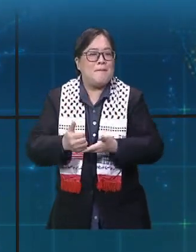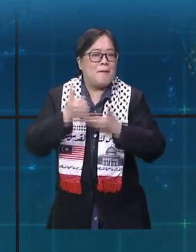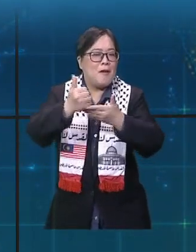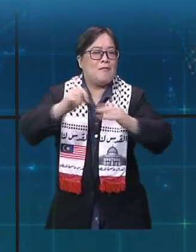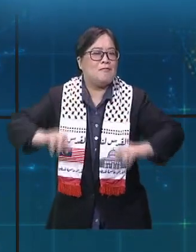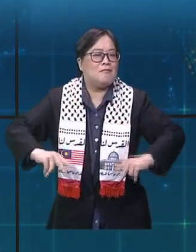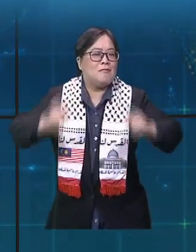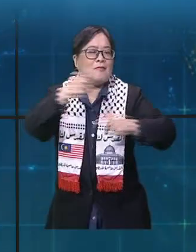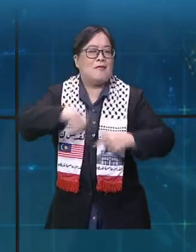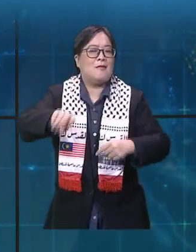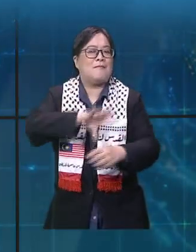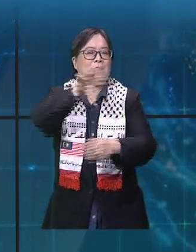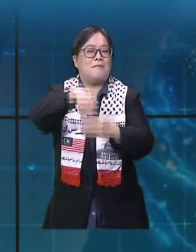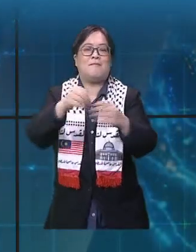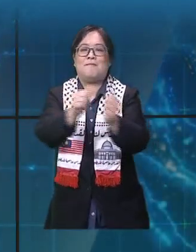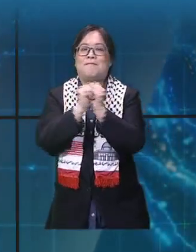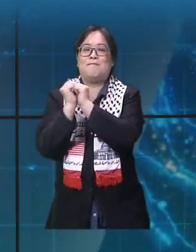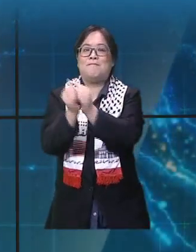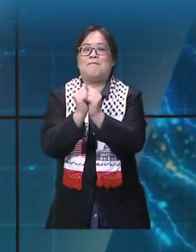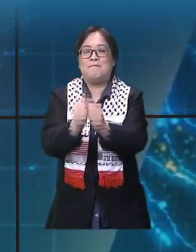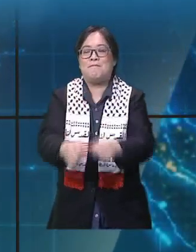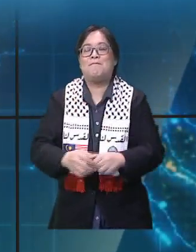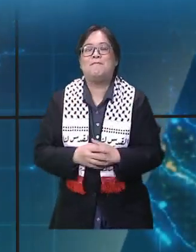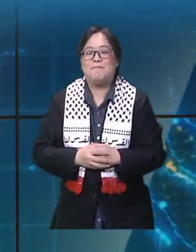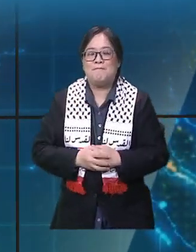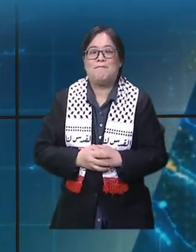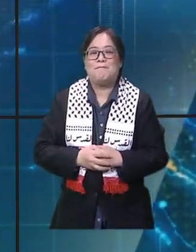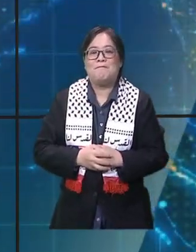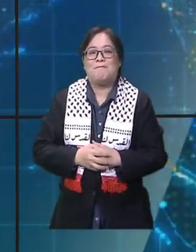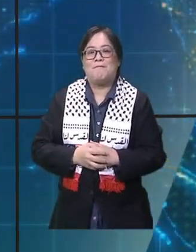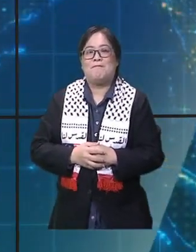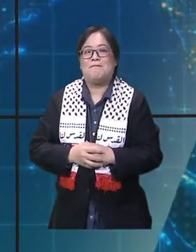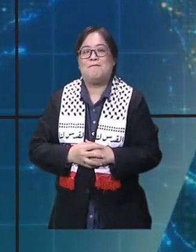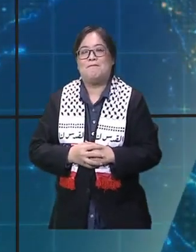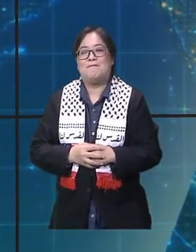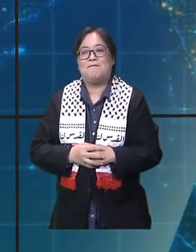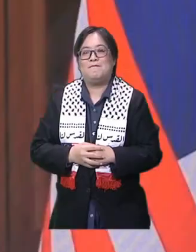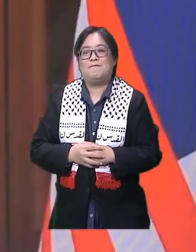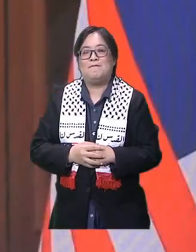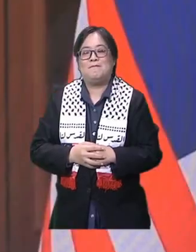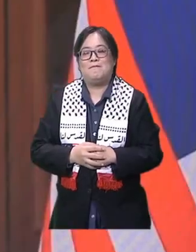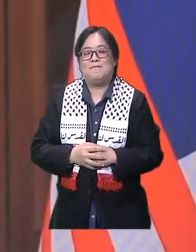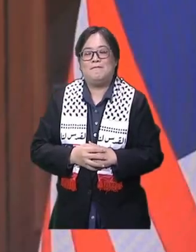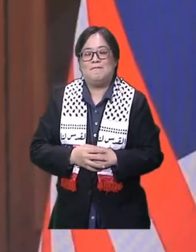serta bantuan untuk meningkatkan keupayaan mereka secara bersama.